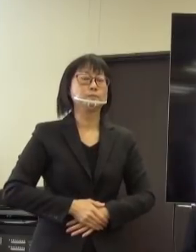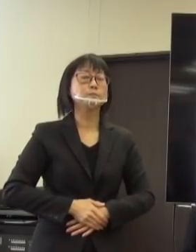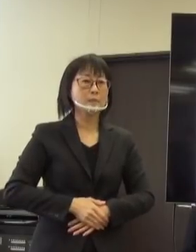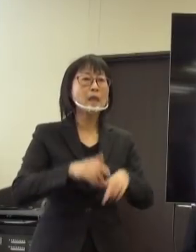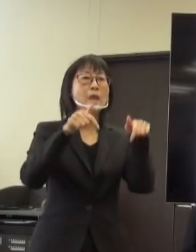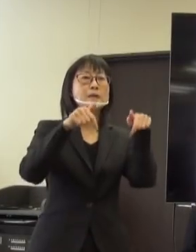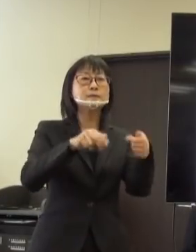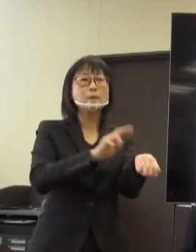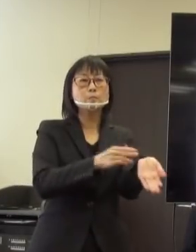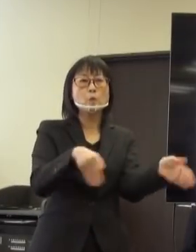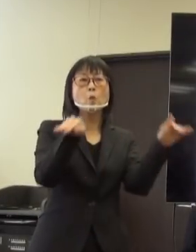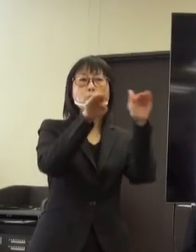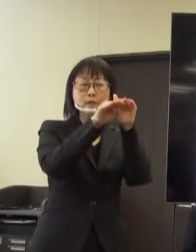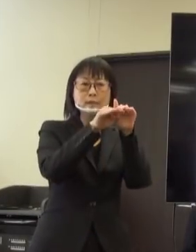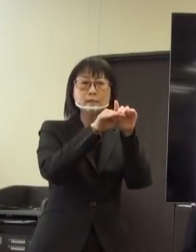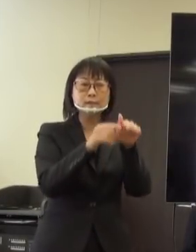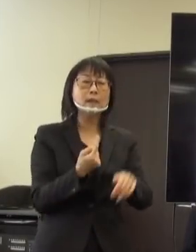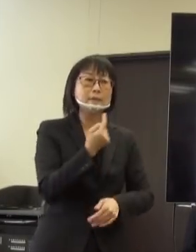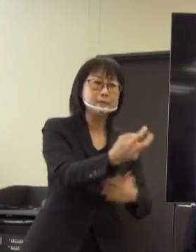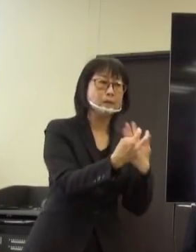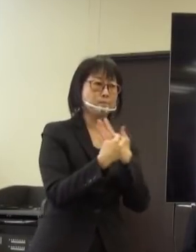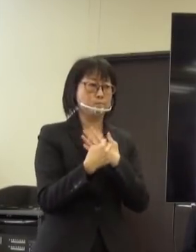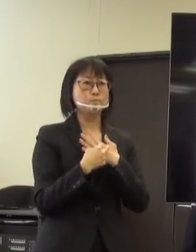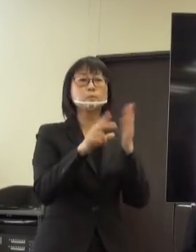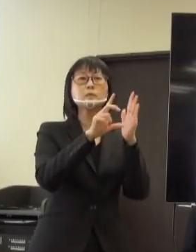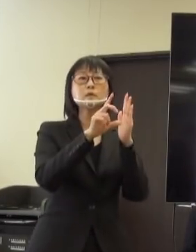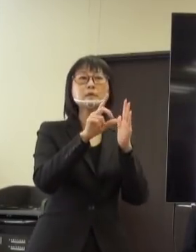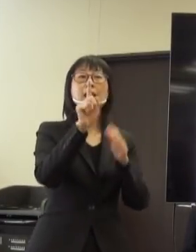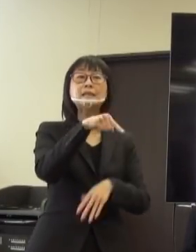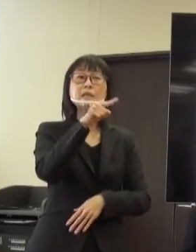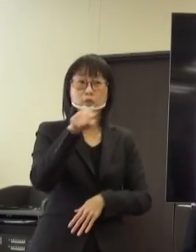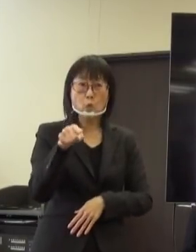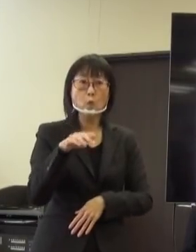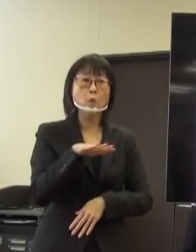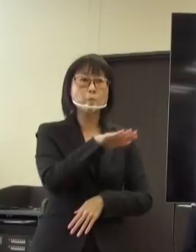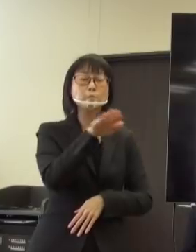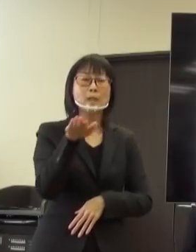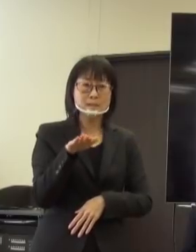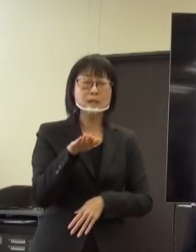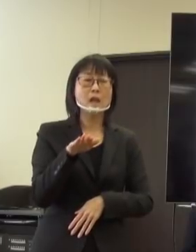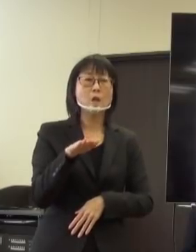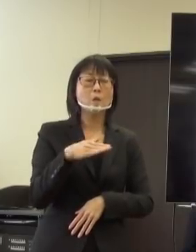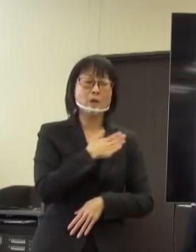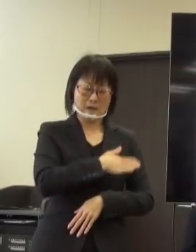した皆様にはぜひご自分の体調を確認をしていただいて、そして、